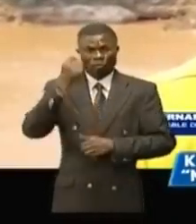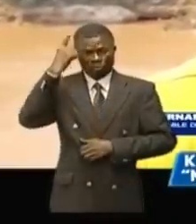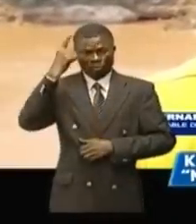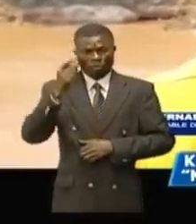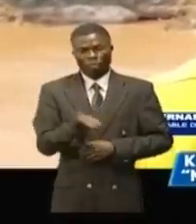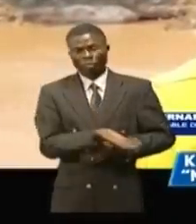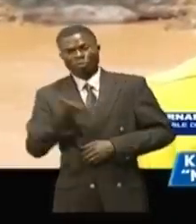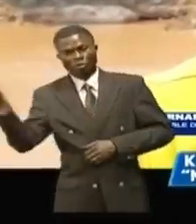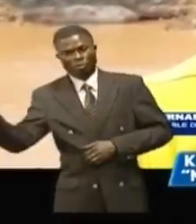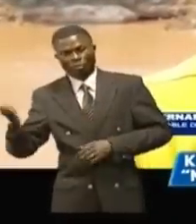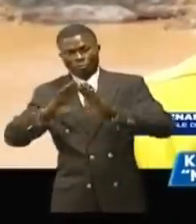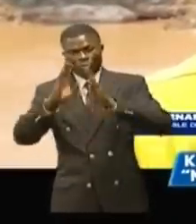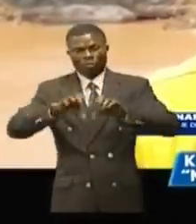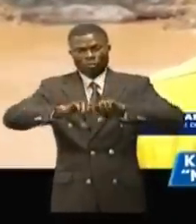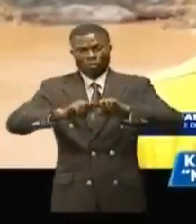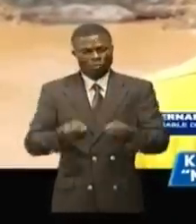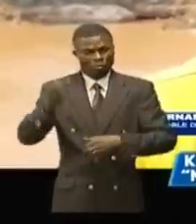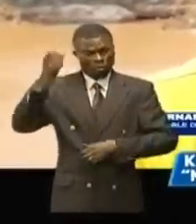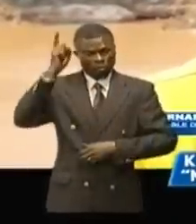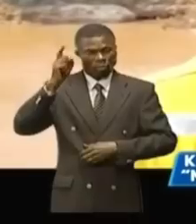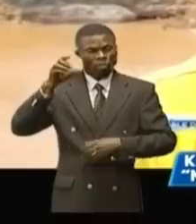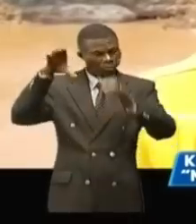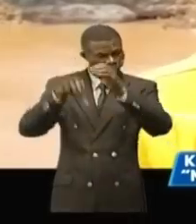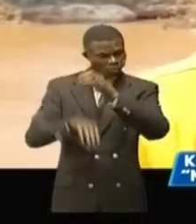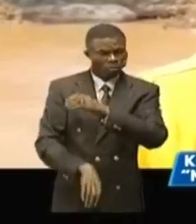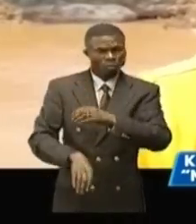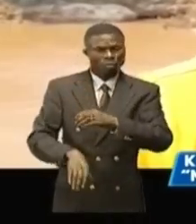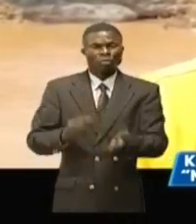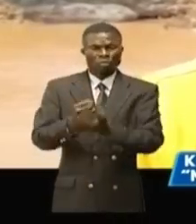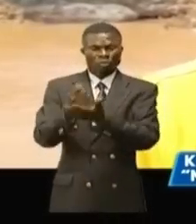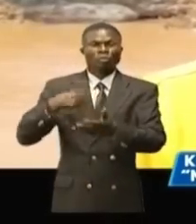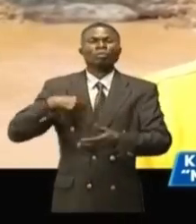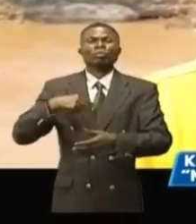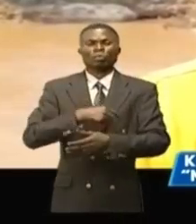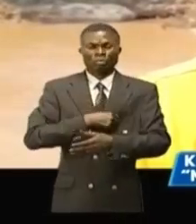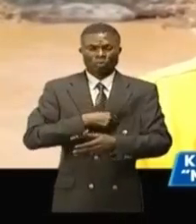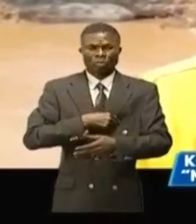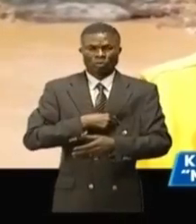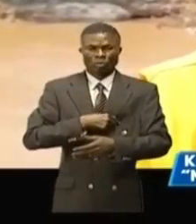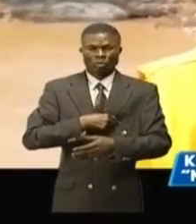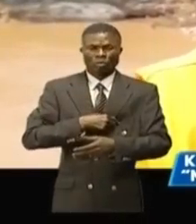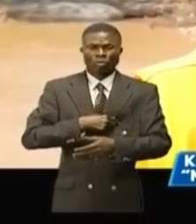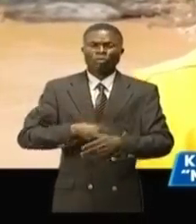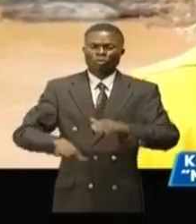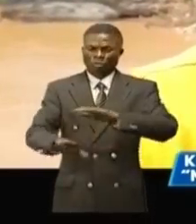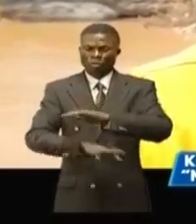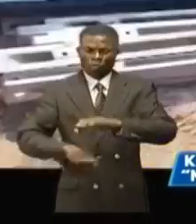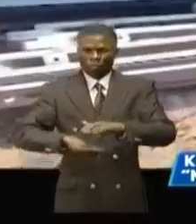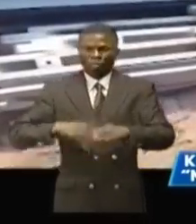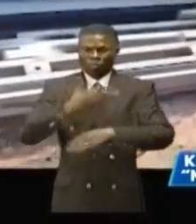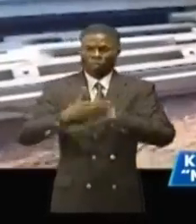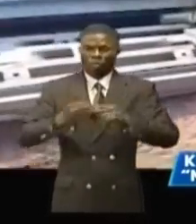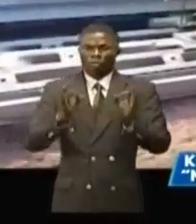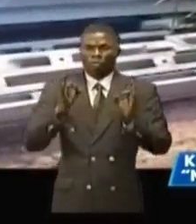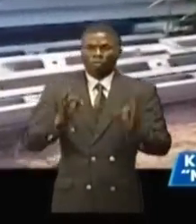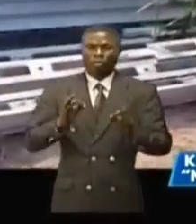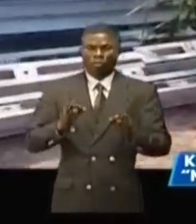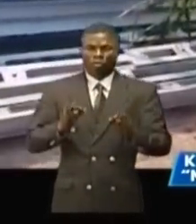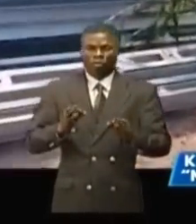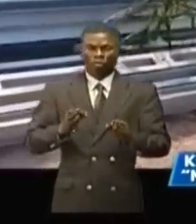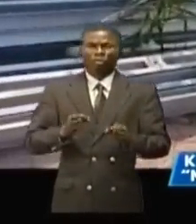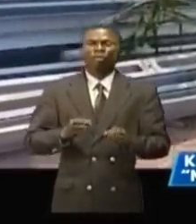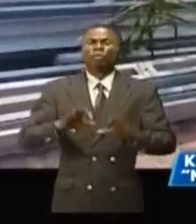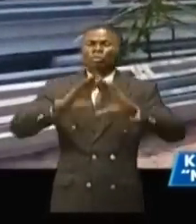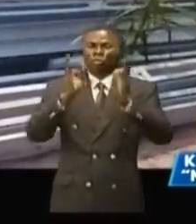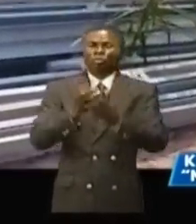dégager tout ce qu'il y avait comme obstacle pour nous permettre d'asseoir les nouvelles infrastructures. Le décor est donc